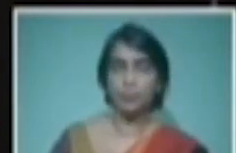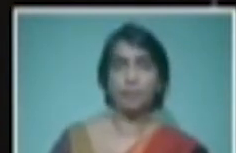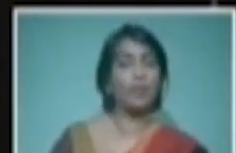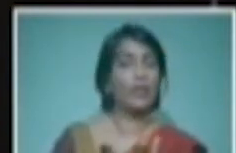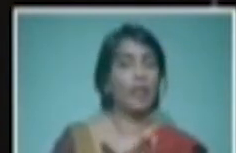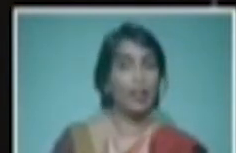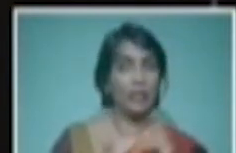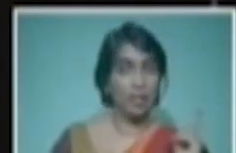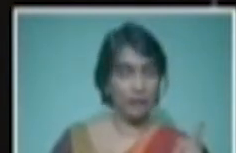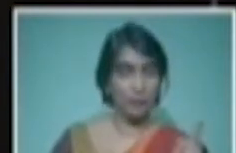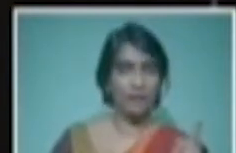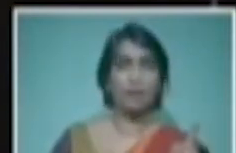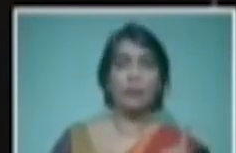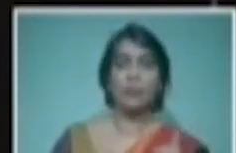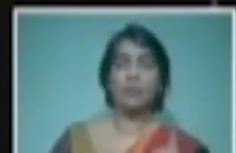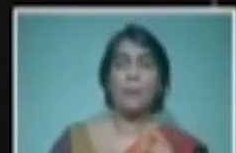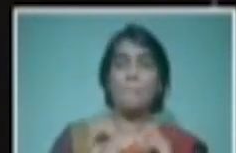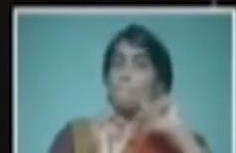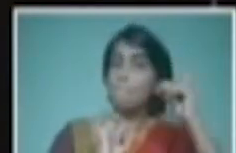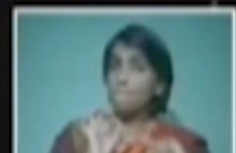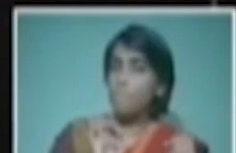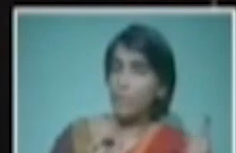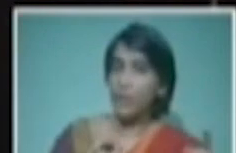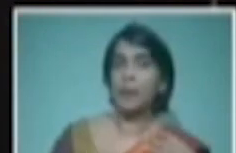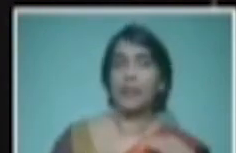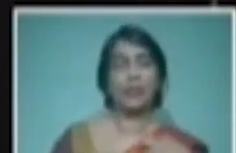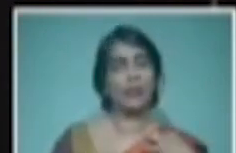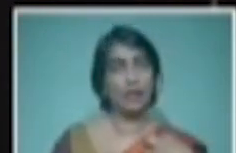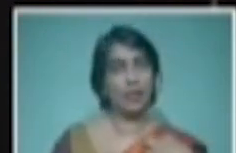ඉන්දියාව හරහා මඩ කාලපුව හරහා රෙදි